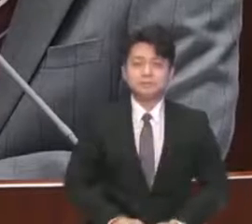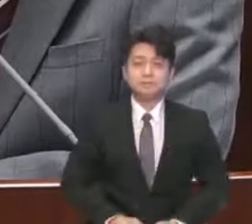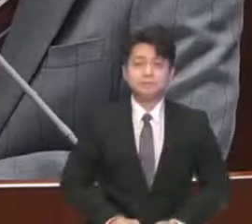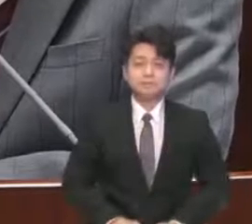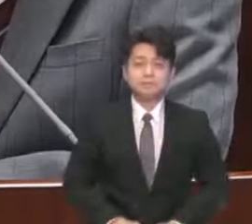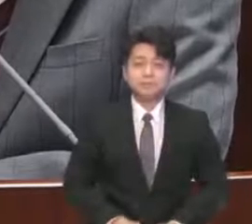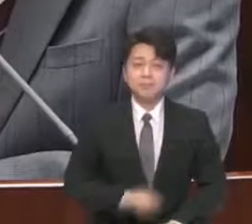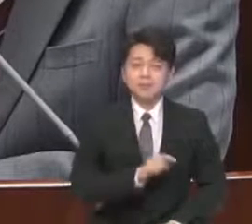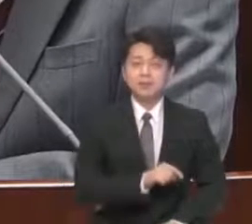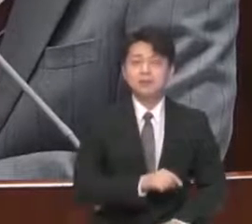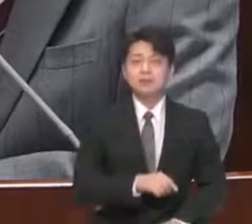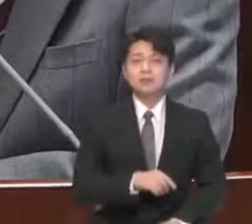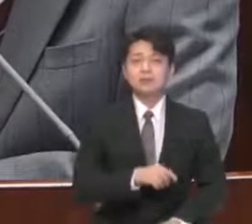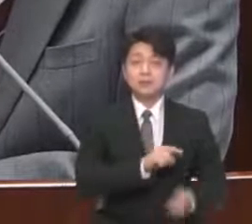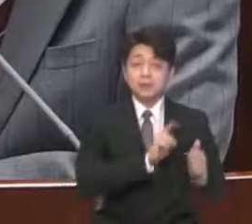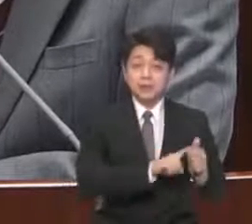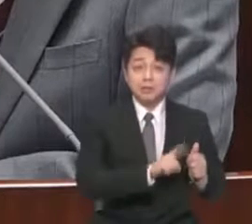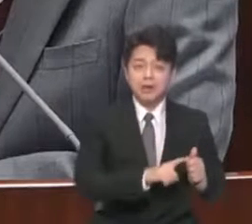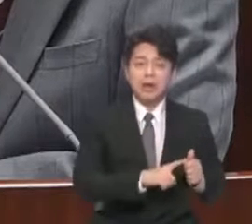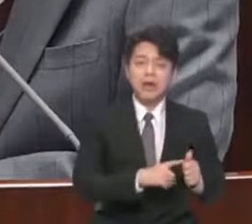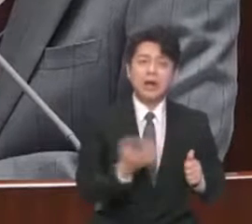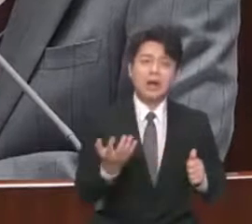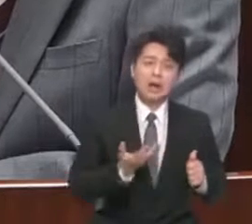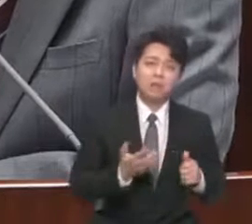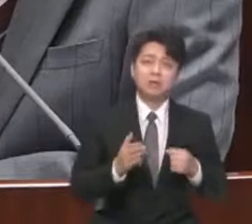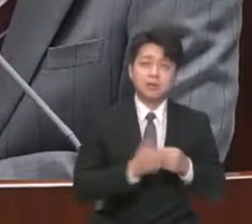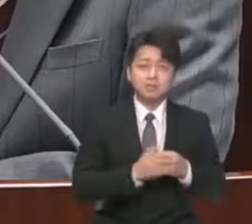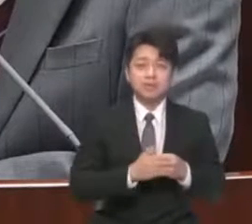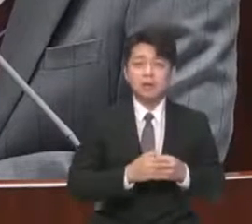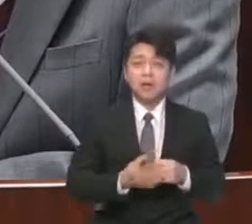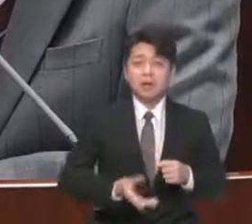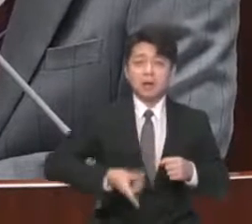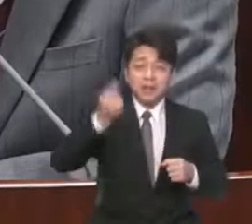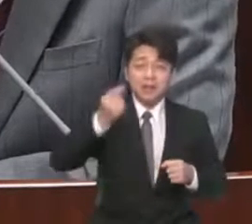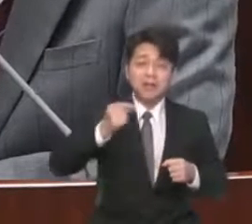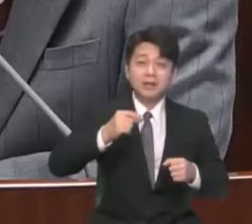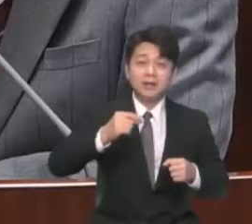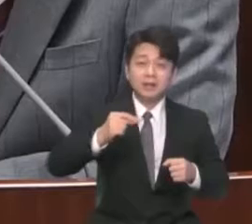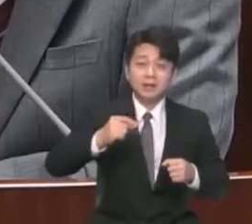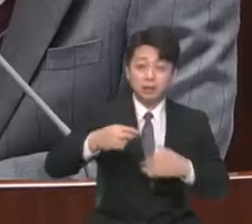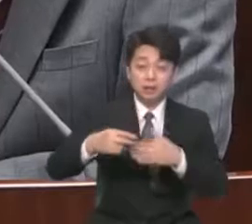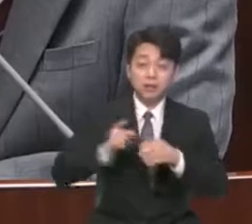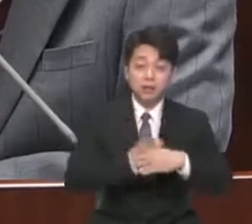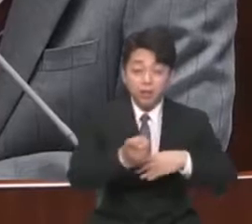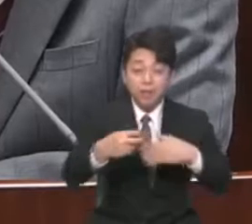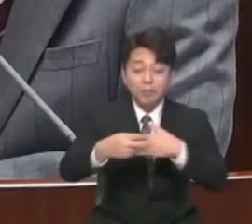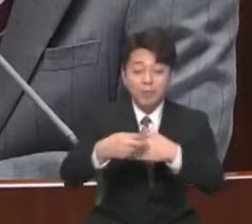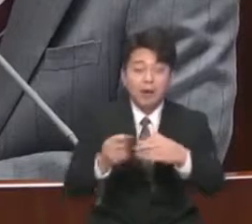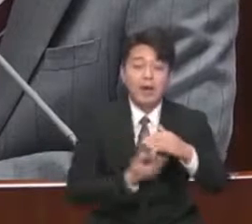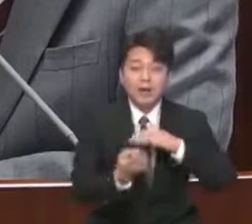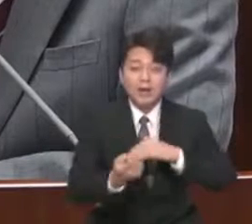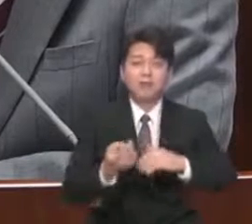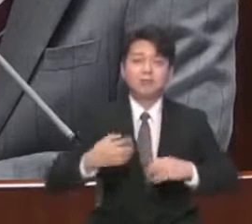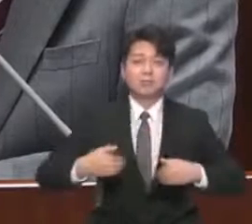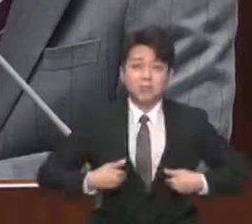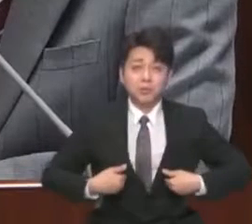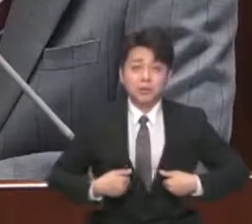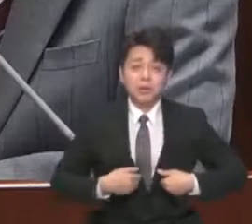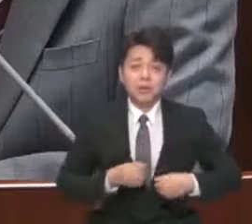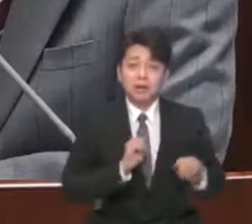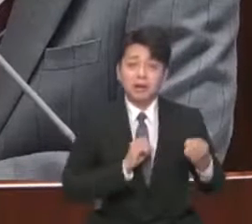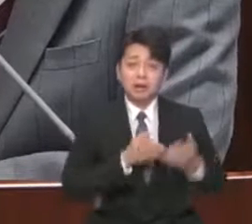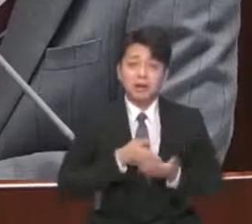요청했는데 요양심사를 받아야 되니까 안 된다라고 답변을 받은 거예요. 그런데 서일병은 요양심사를 똑같은 상황입니다. 근데 요양심사를